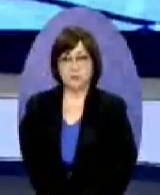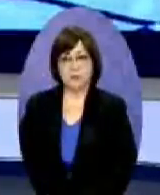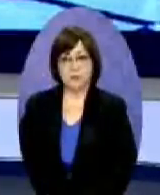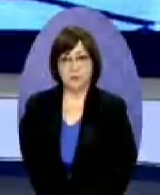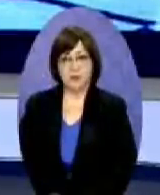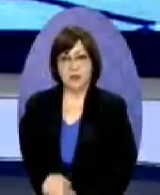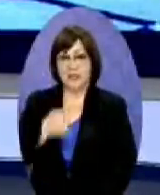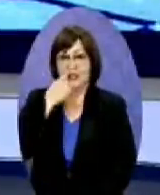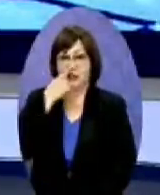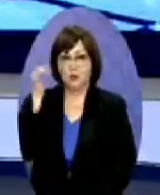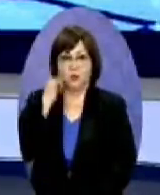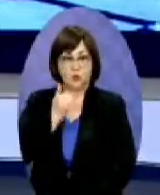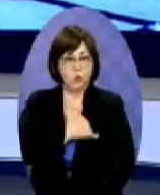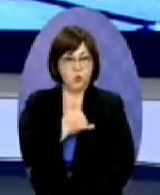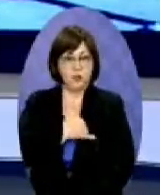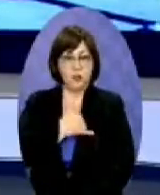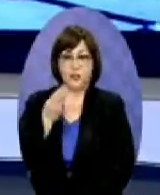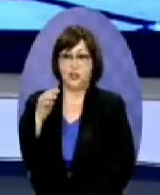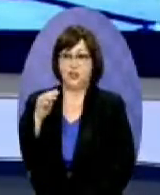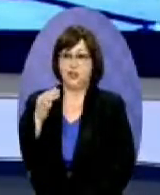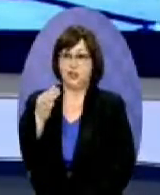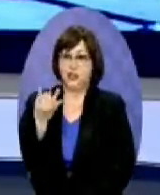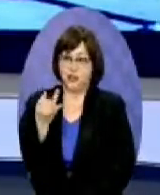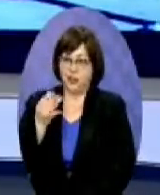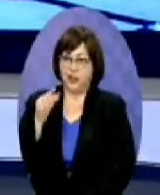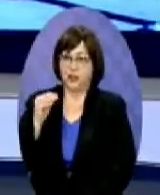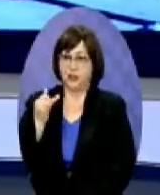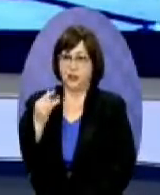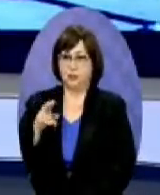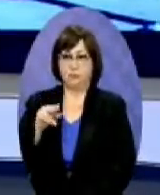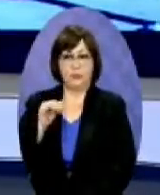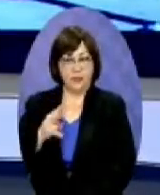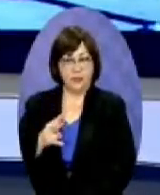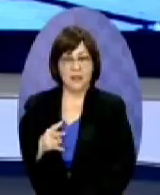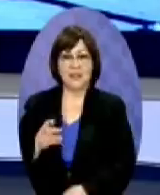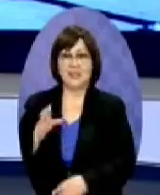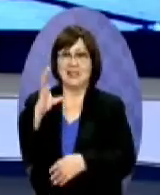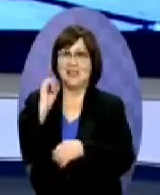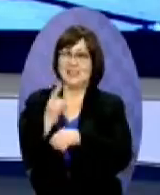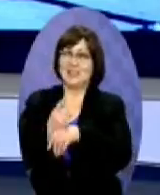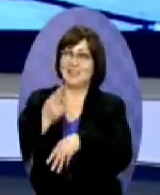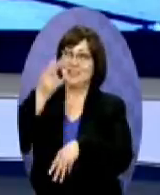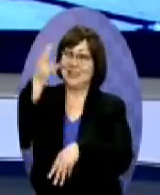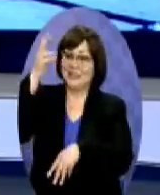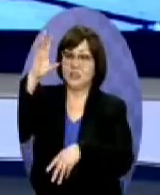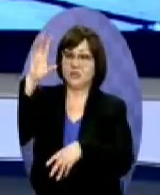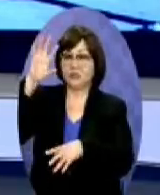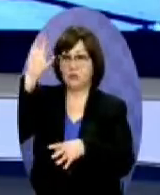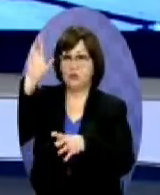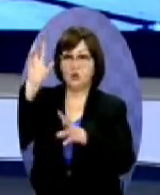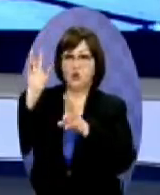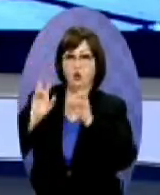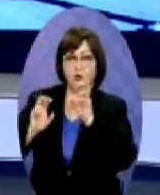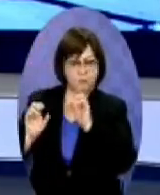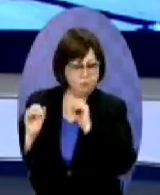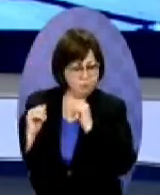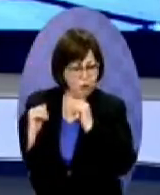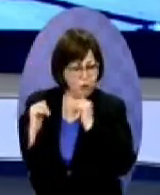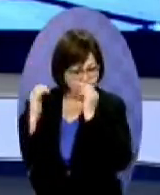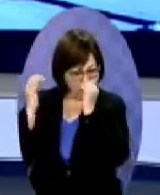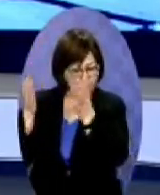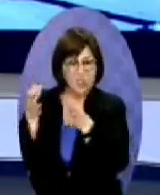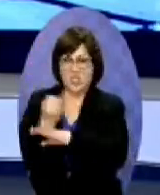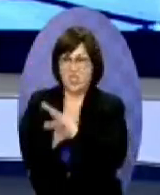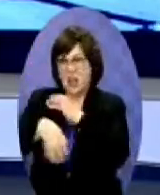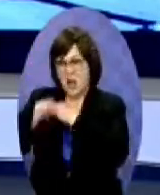Бүгднайрамд Катард улсын дарга Ши Жинпин Чанай 4 сансрын станцыг хөгжүүлэх судалгаа хийхэд оролцсон эрдэмтэд инженерүүдийг өчигдөр Бээжинд